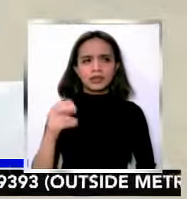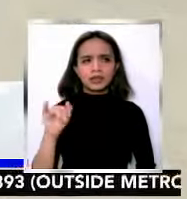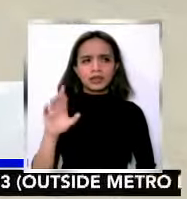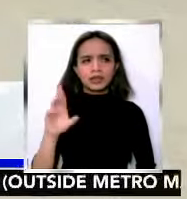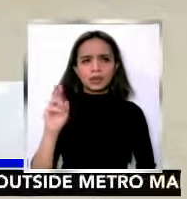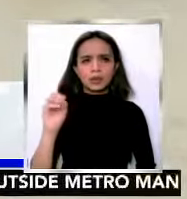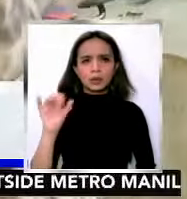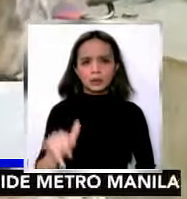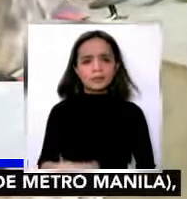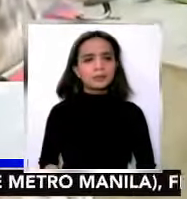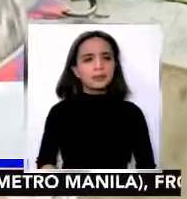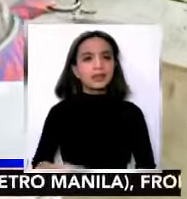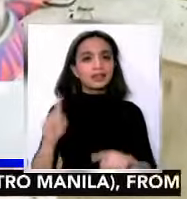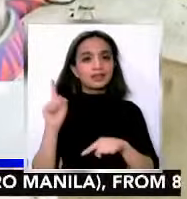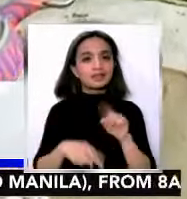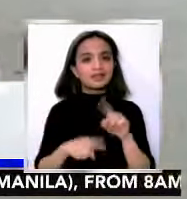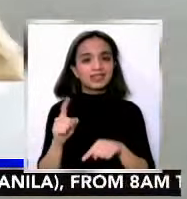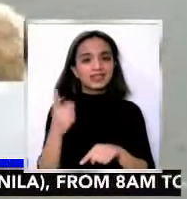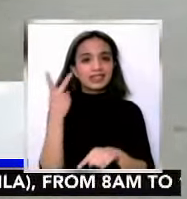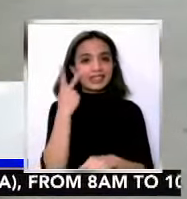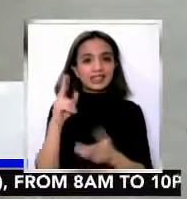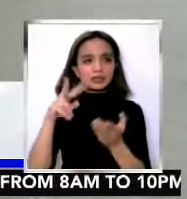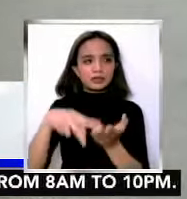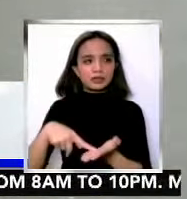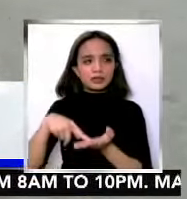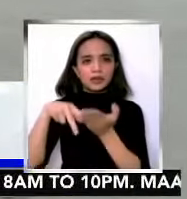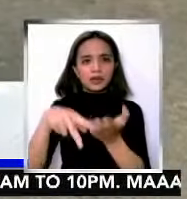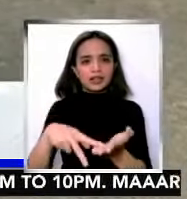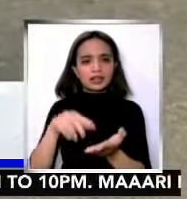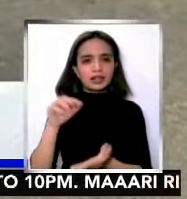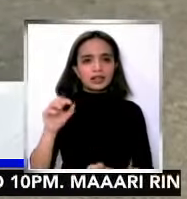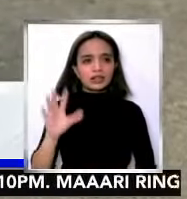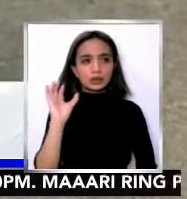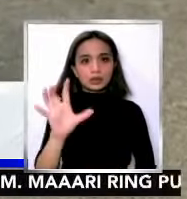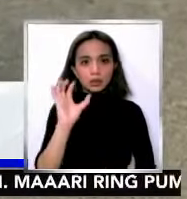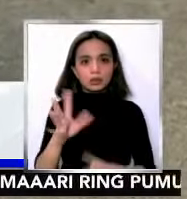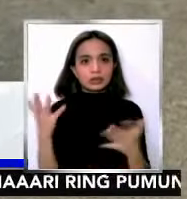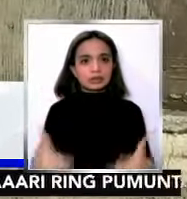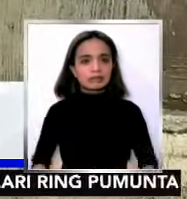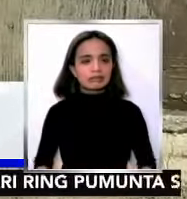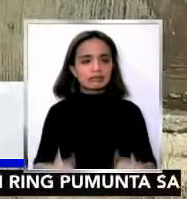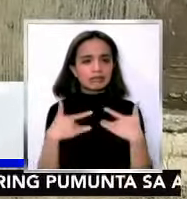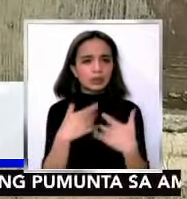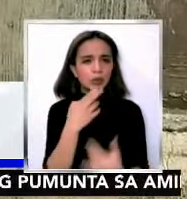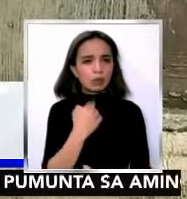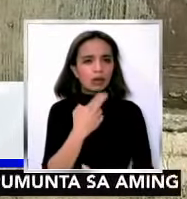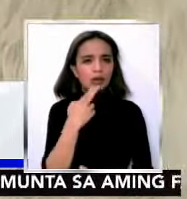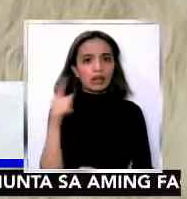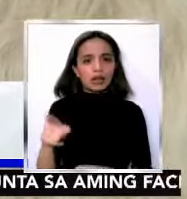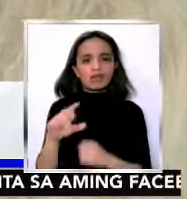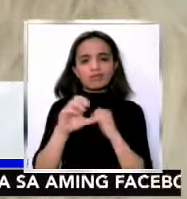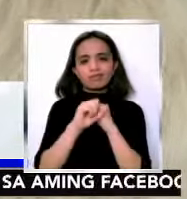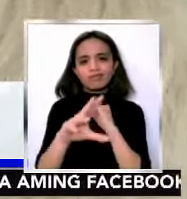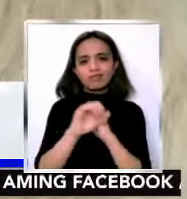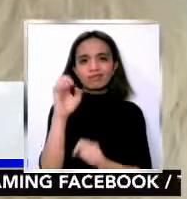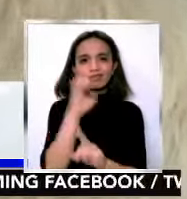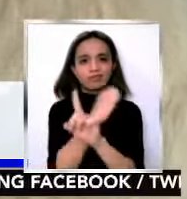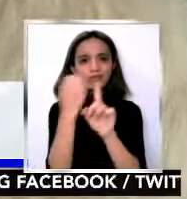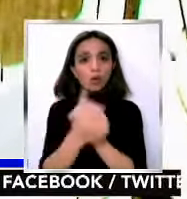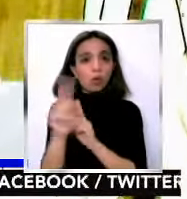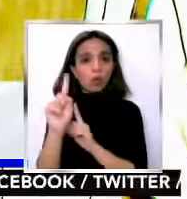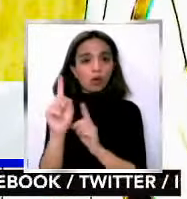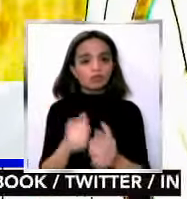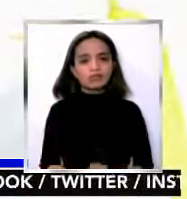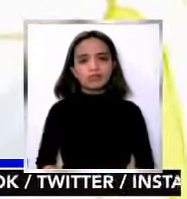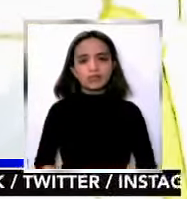and friends, mga surfing dogs / resident cuties at environmental advocates ng food park na Dogtown